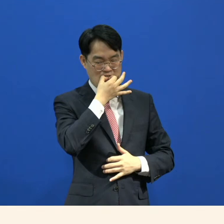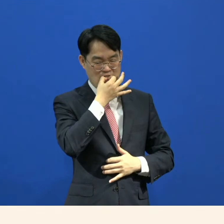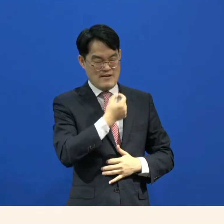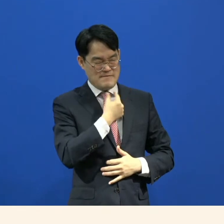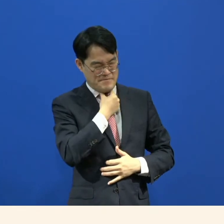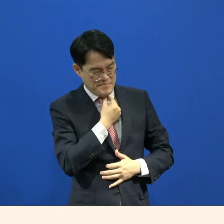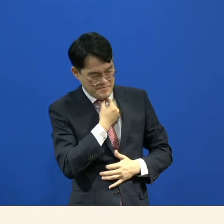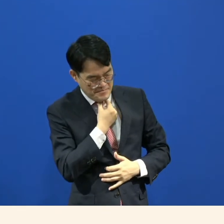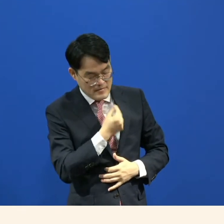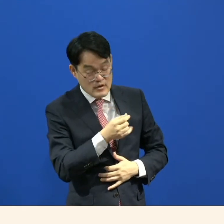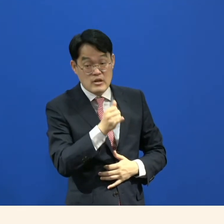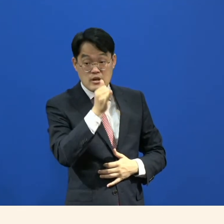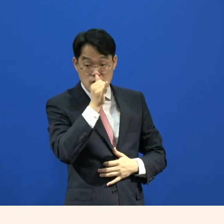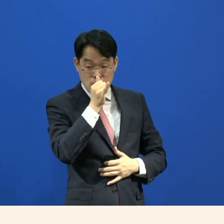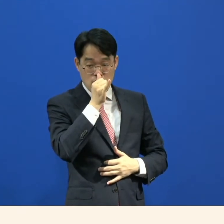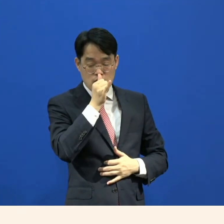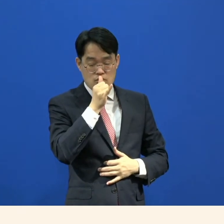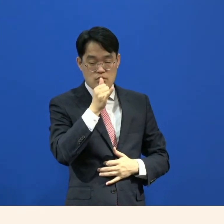허영의 형제죠.